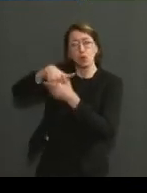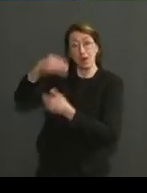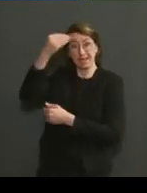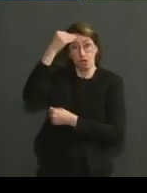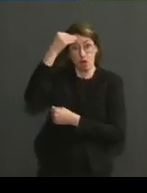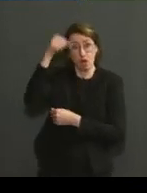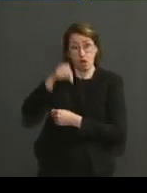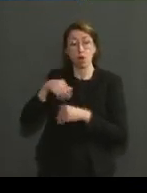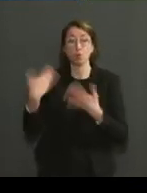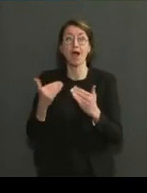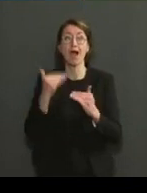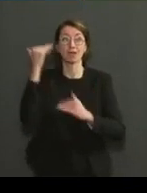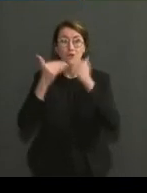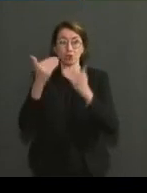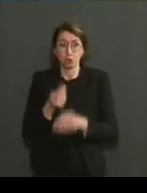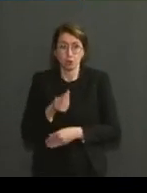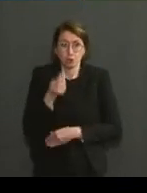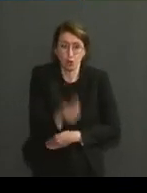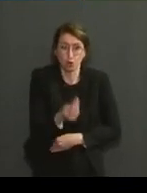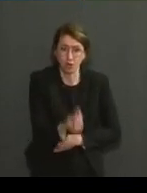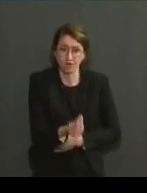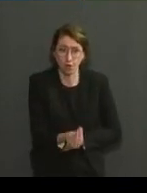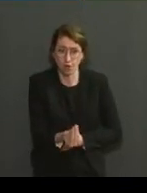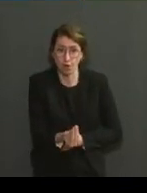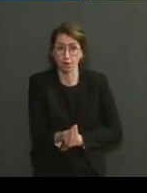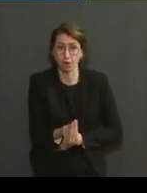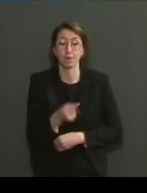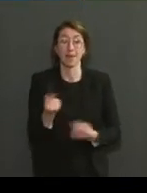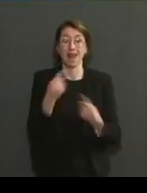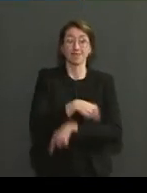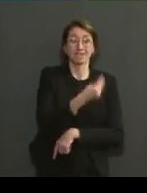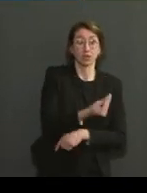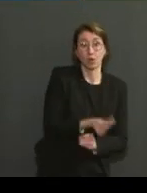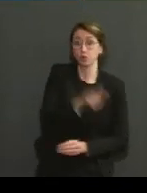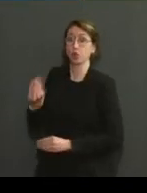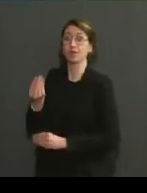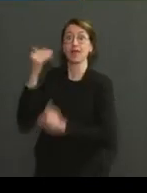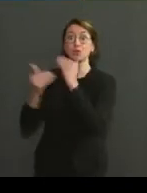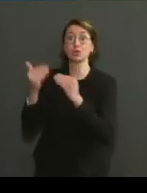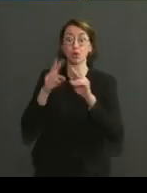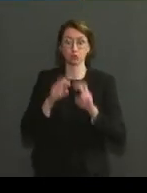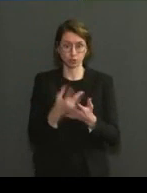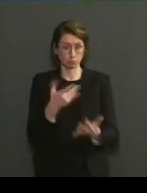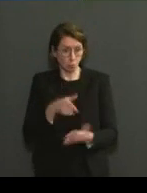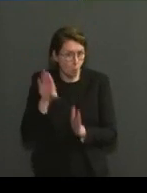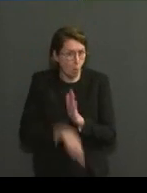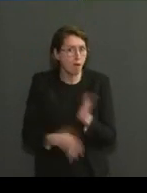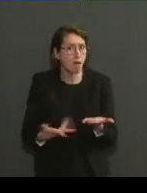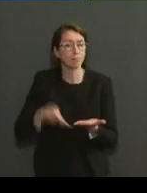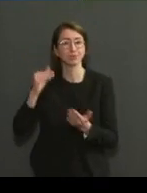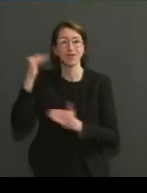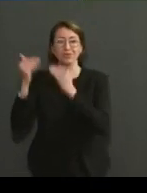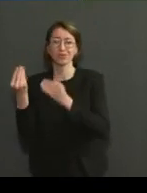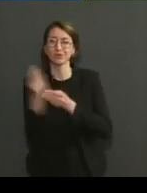les adultes. Et ça conforte donc cette notion que s'ils peuvent être transmetteurs, ils sont moins transmetteurs que les adultes.